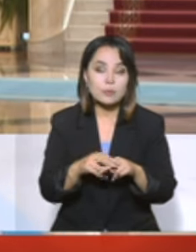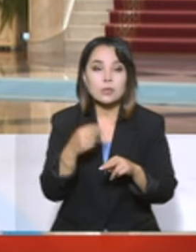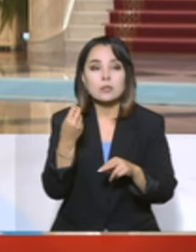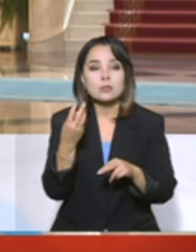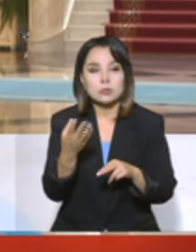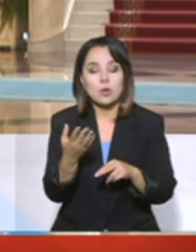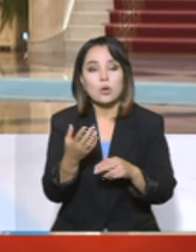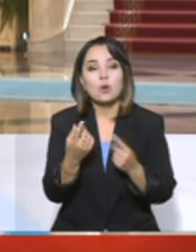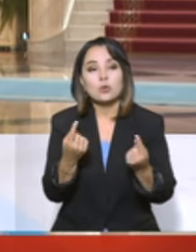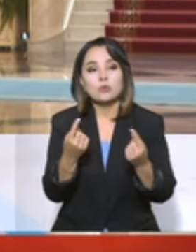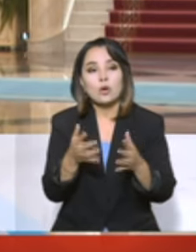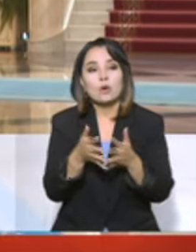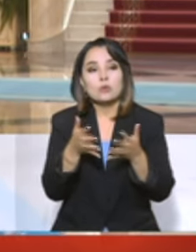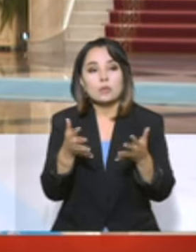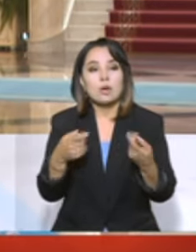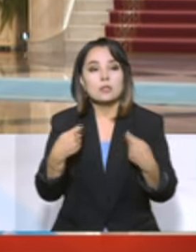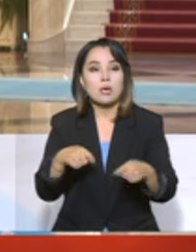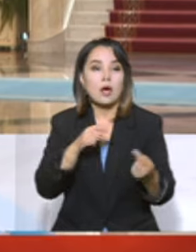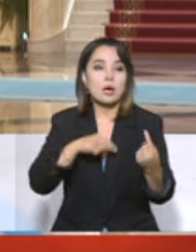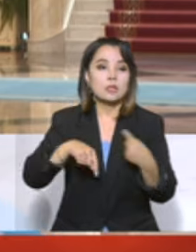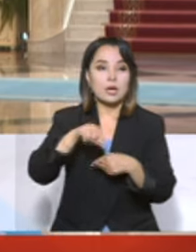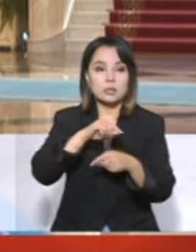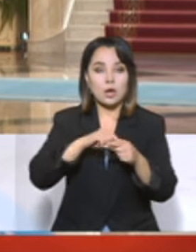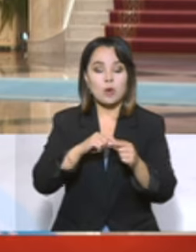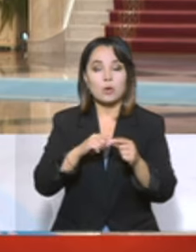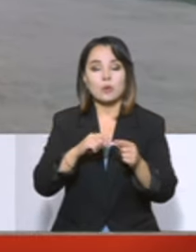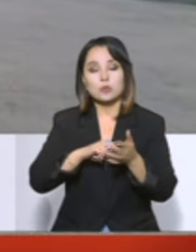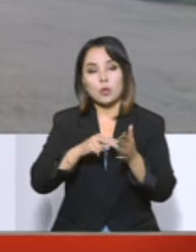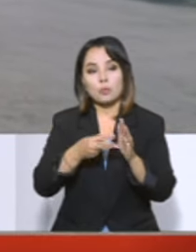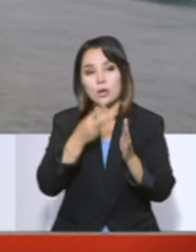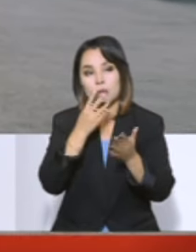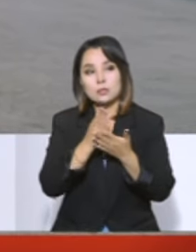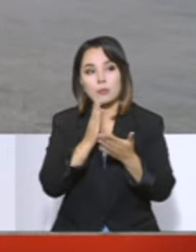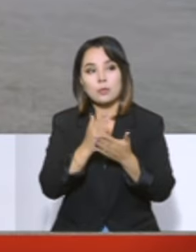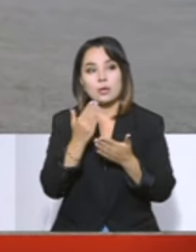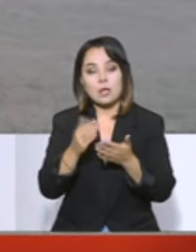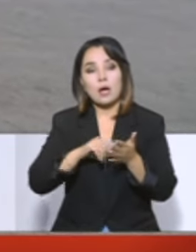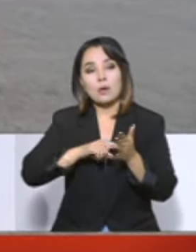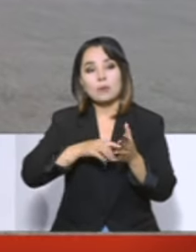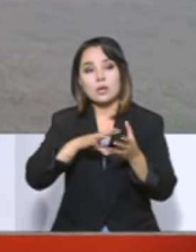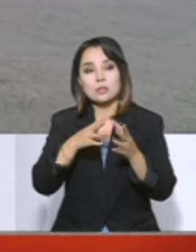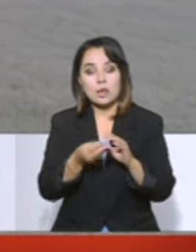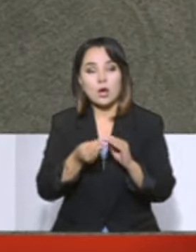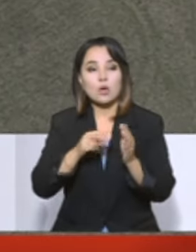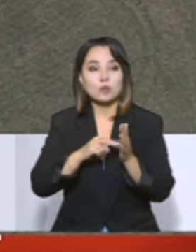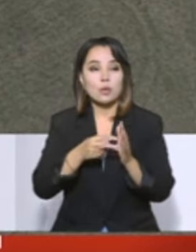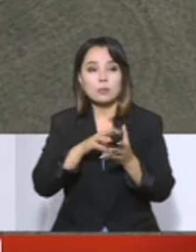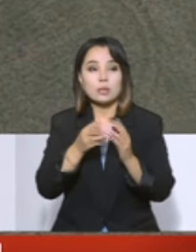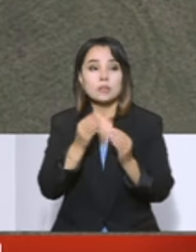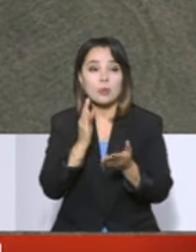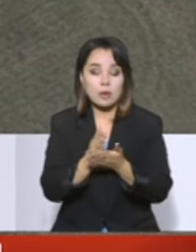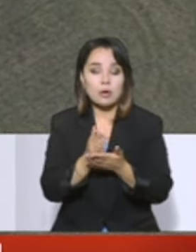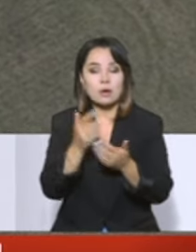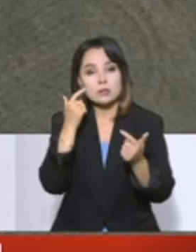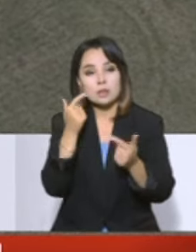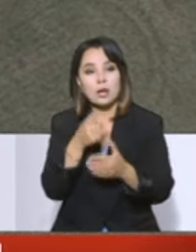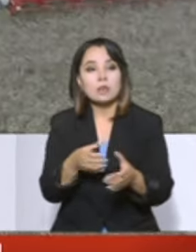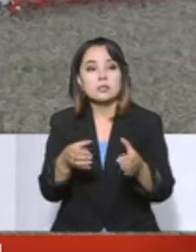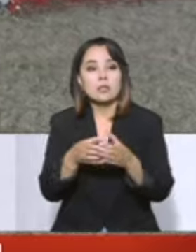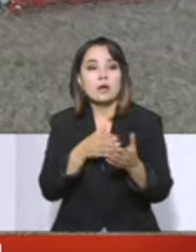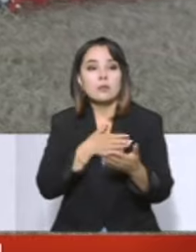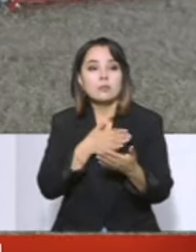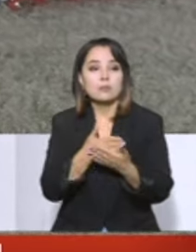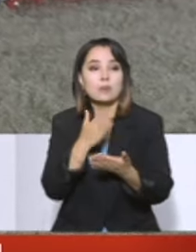үлкен тауар айналым көтеретін жобалар бар. Яғни мақсат айқын, жоспар бар. Тек білек сыбана кірісу